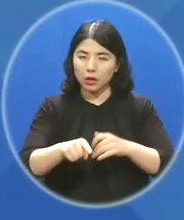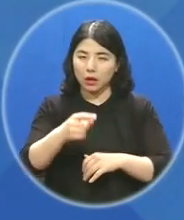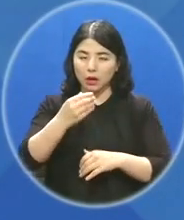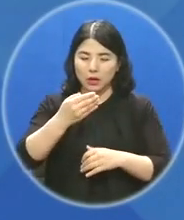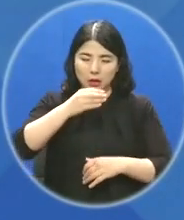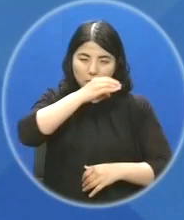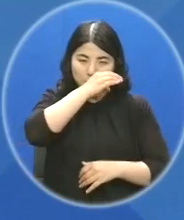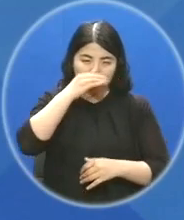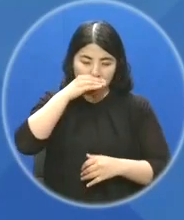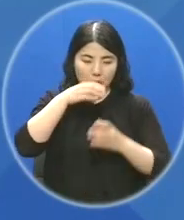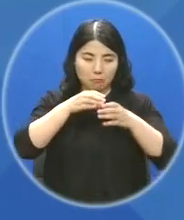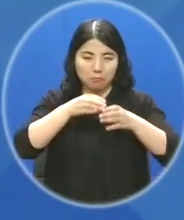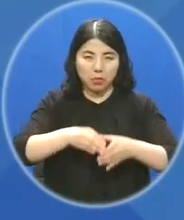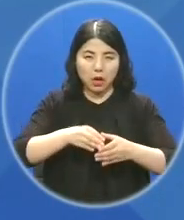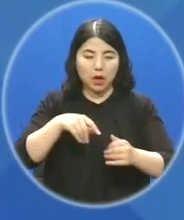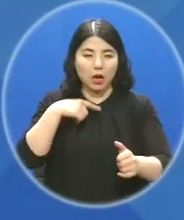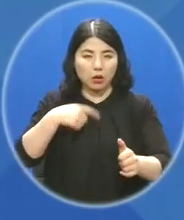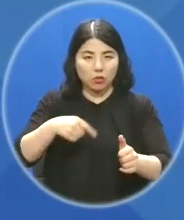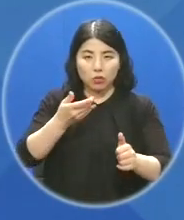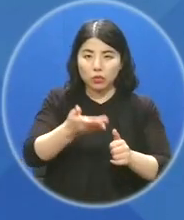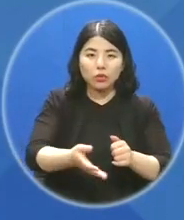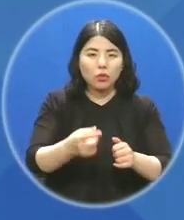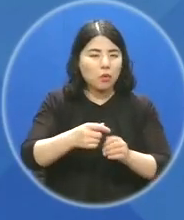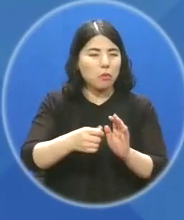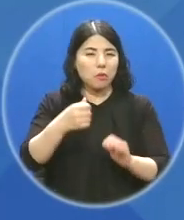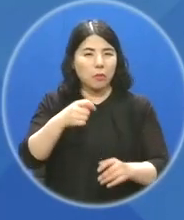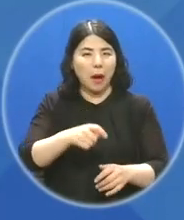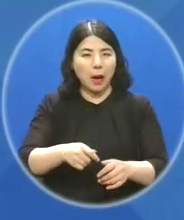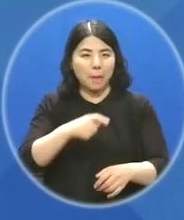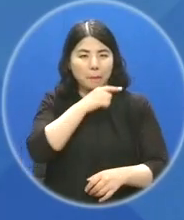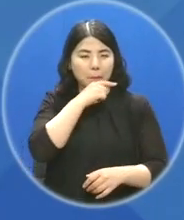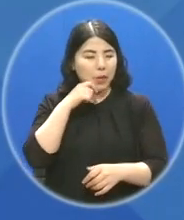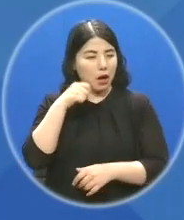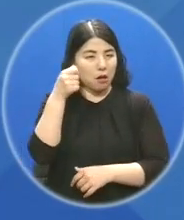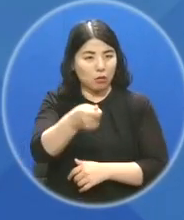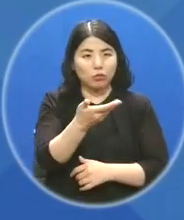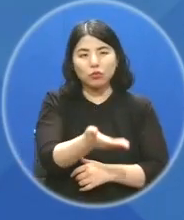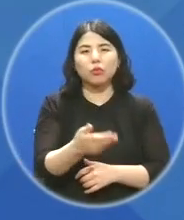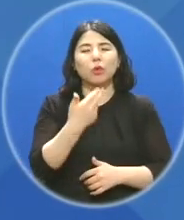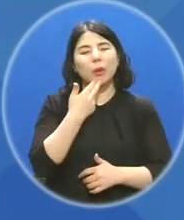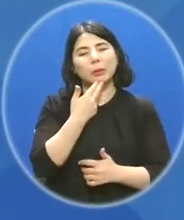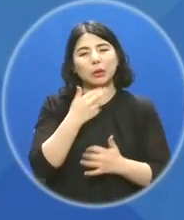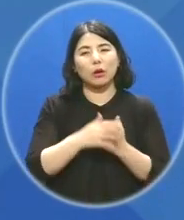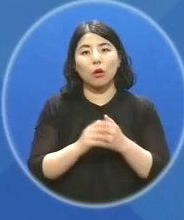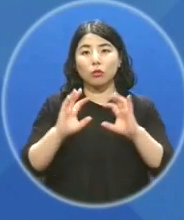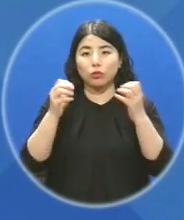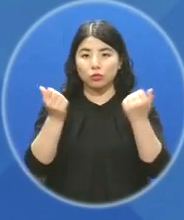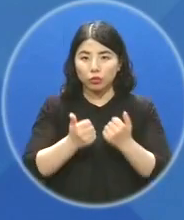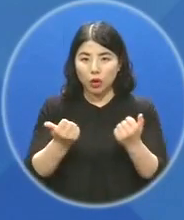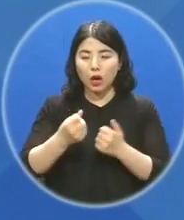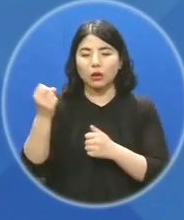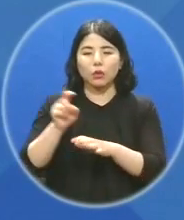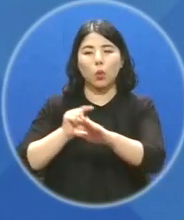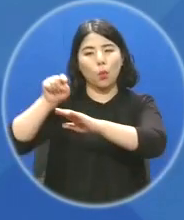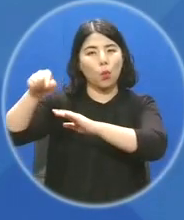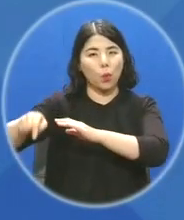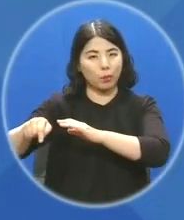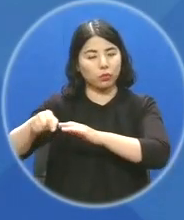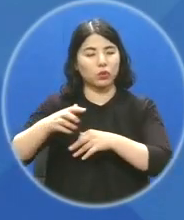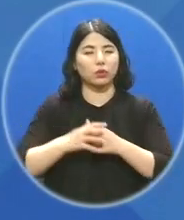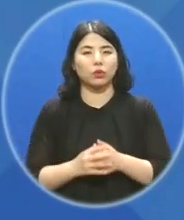엄격하게 교훈을 주거나 페널티를 준 적이 별로 없어요. 네. 왜냐하면 그게 이제 국회도 그렇고 외부의